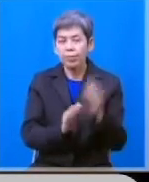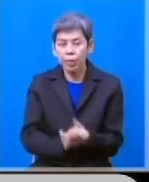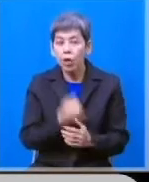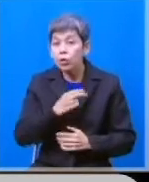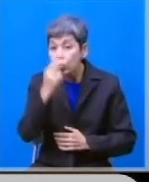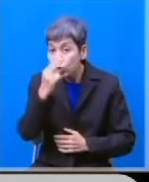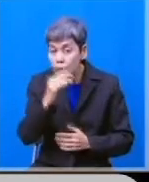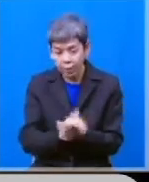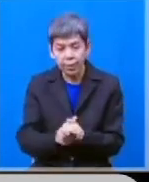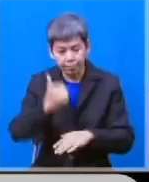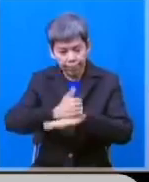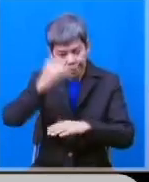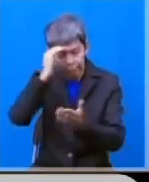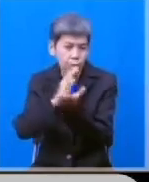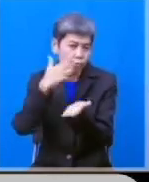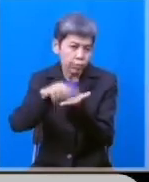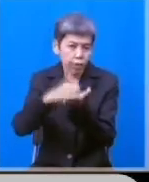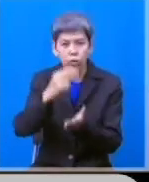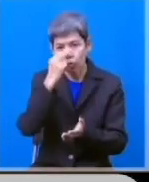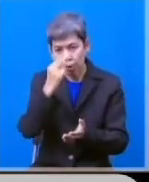ไปฟังเสียงของทางผบ.ตร.กันครับ